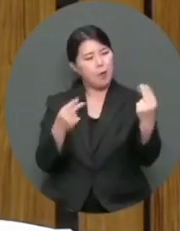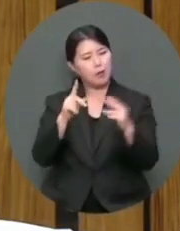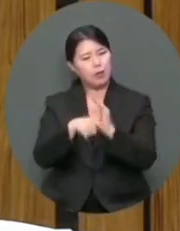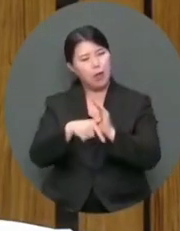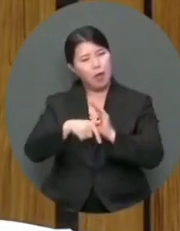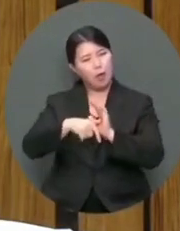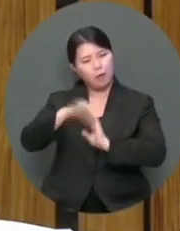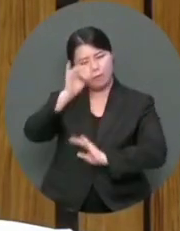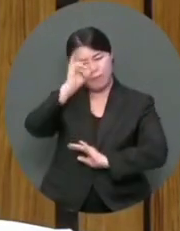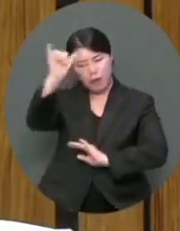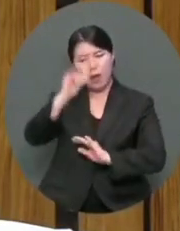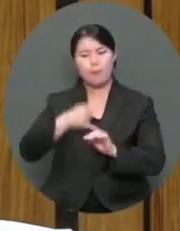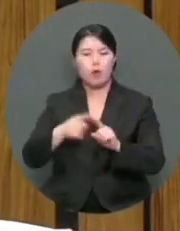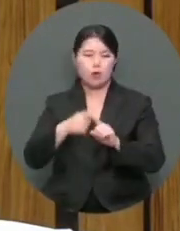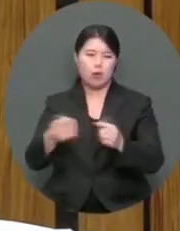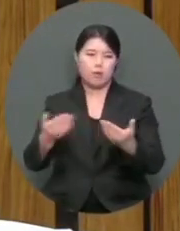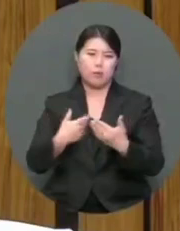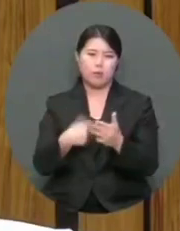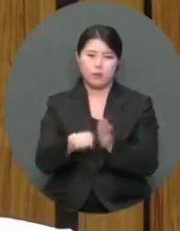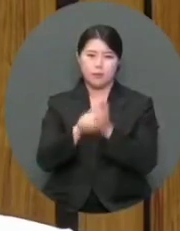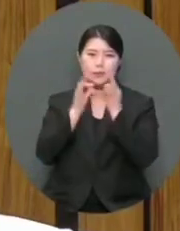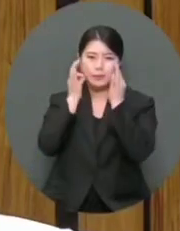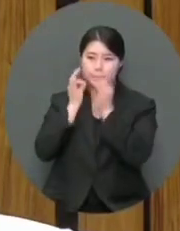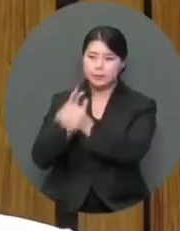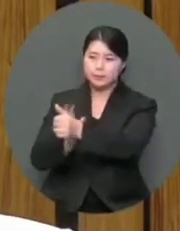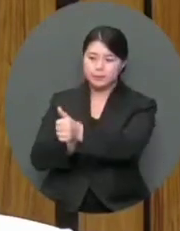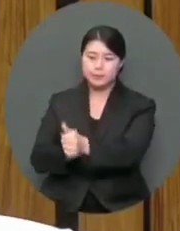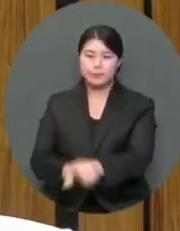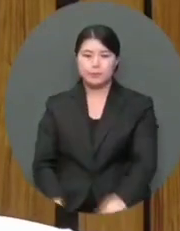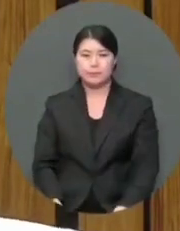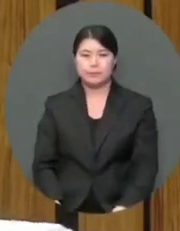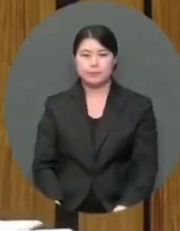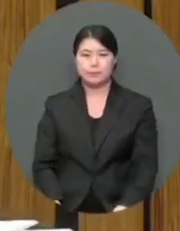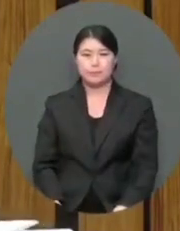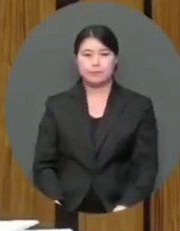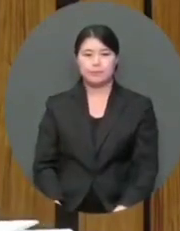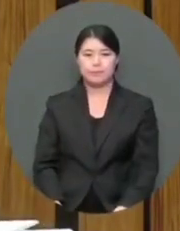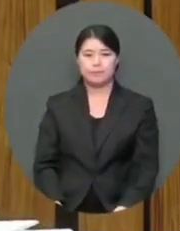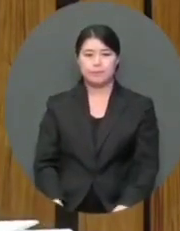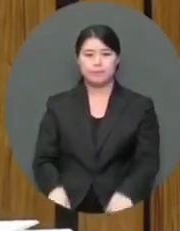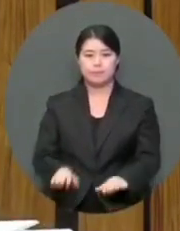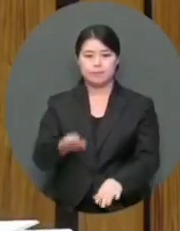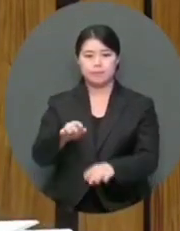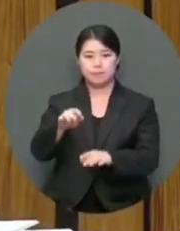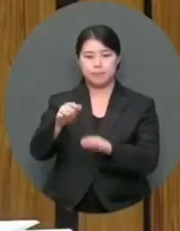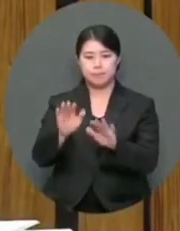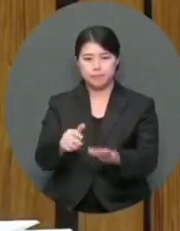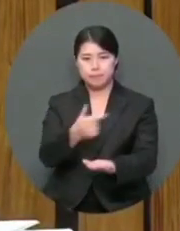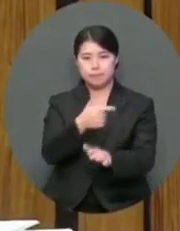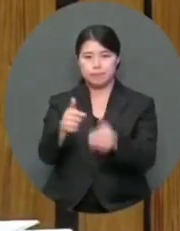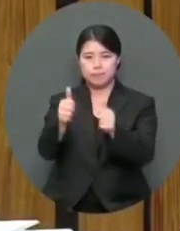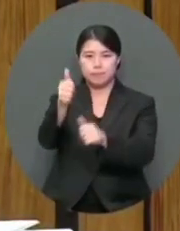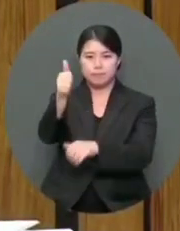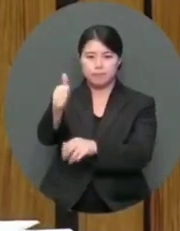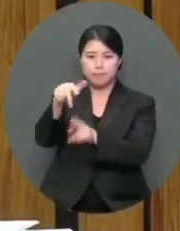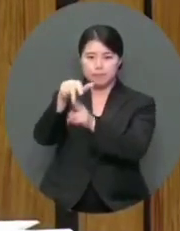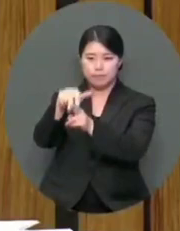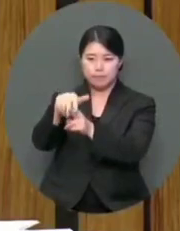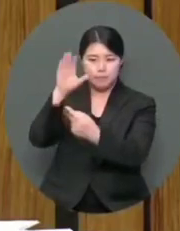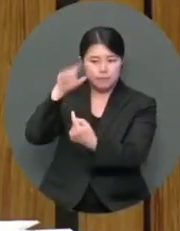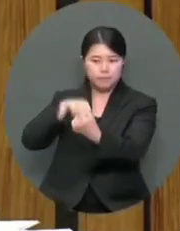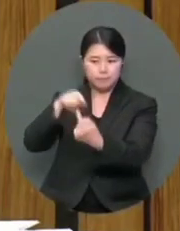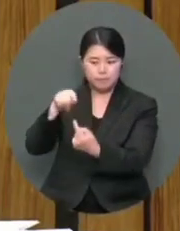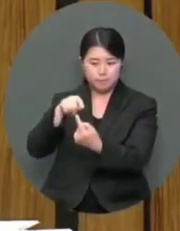우수한 그런 평가를 받도록 해주시기를 부탁드리겠습니다. 이상으로 이균형 대법원장 후보자에 대한 질의와 답변을